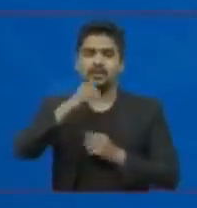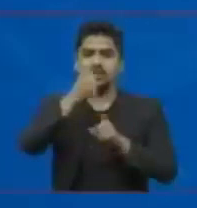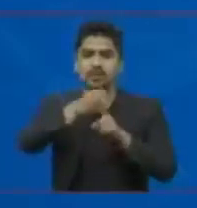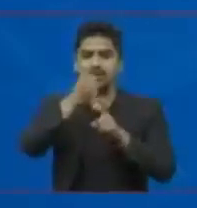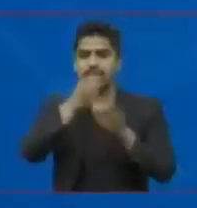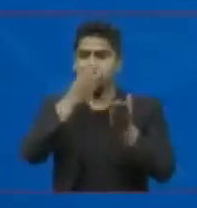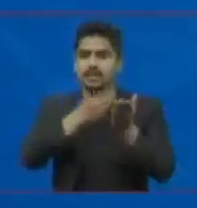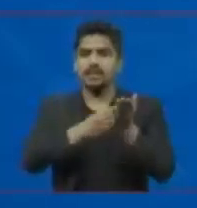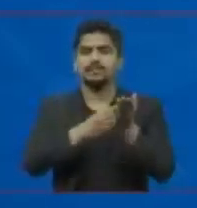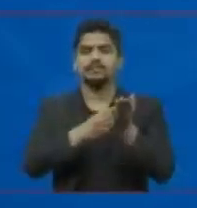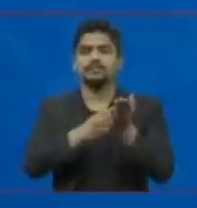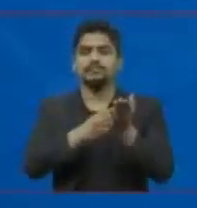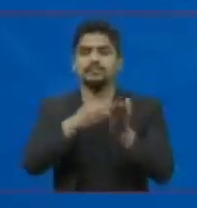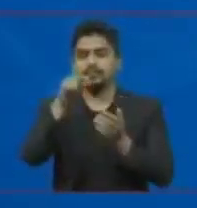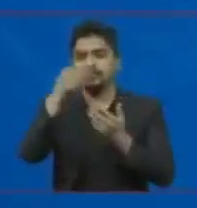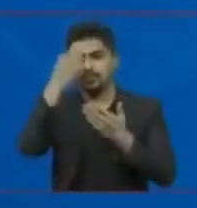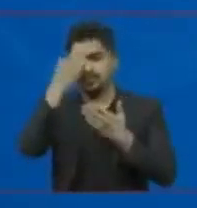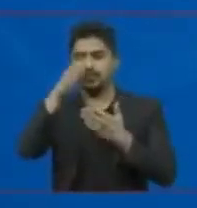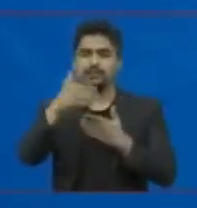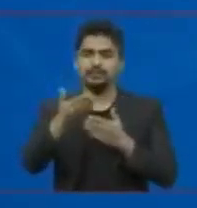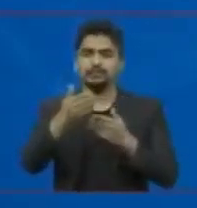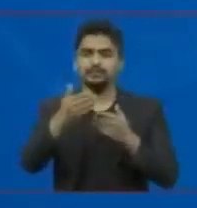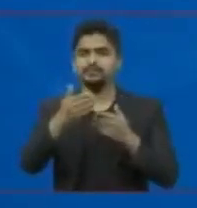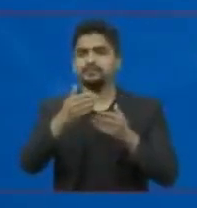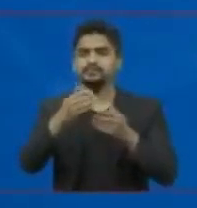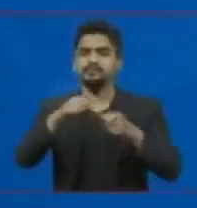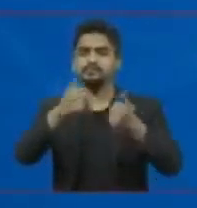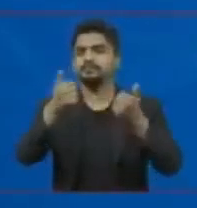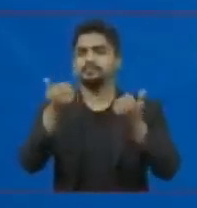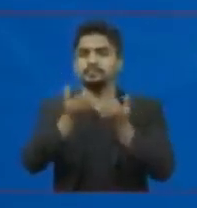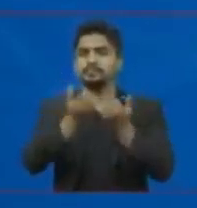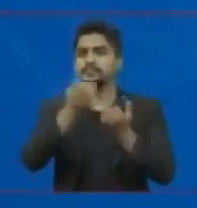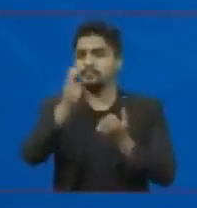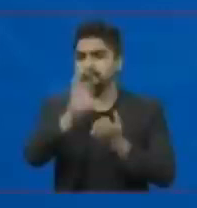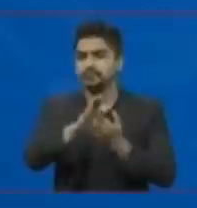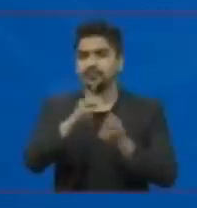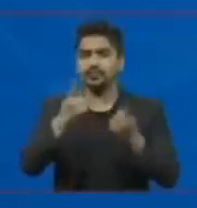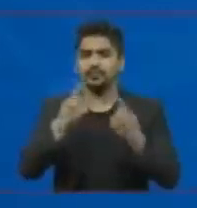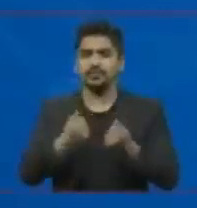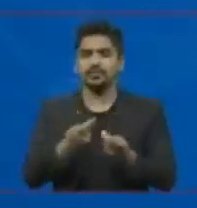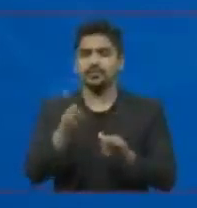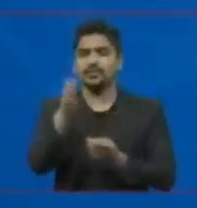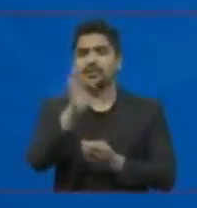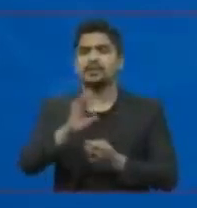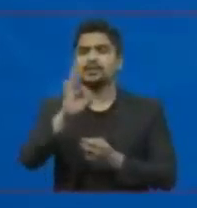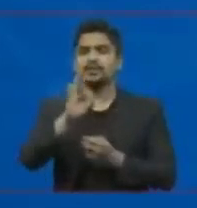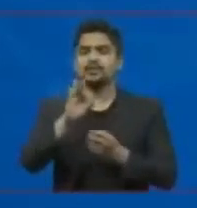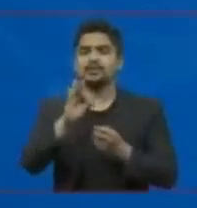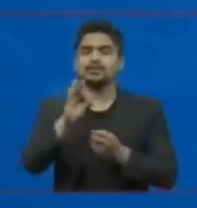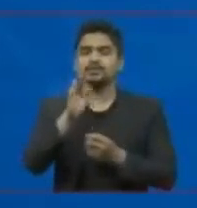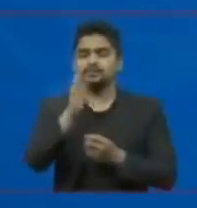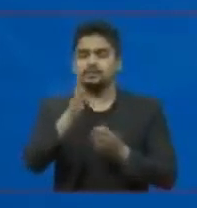बसेको बैठकले भोलिदेखि लागू हुने गरी एक हप्ता विद्यालय बन्द गर्ने निर्णय गरेको उपप्रमुख उमा थापा मगरले जानकारी